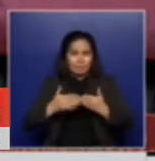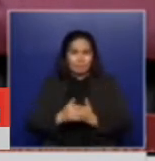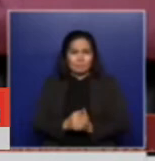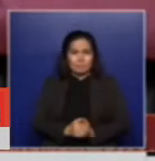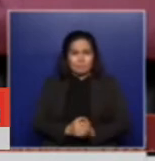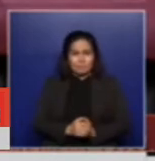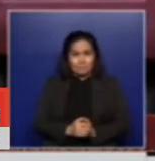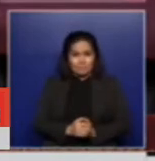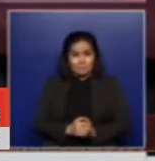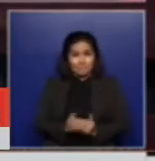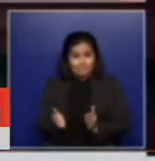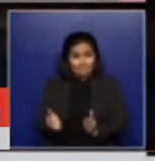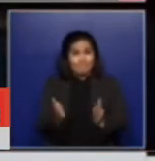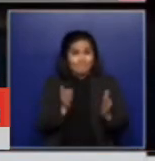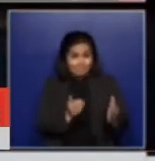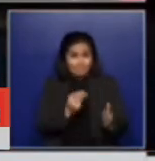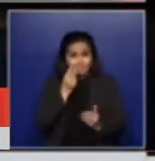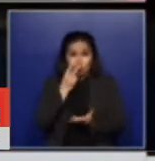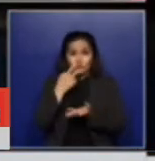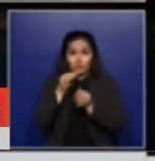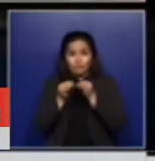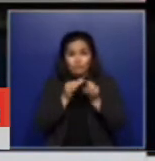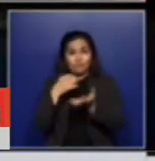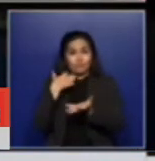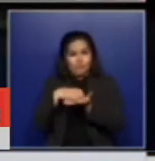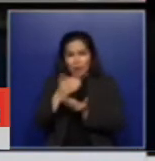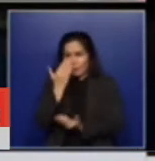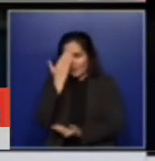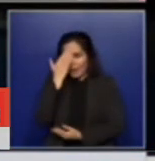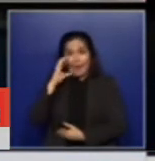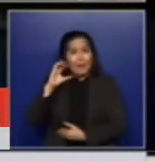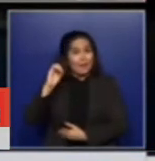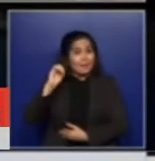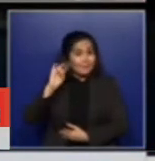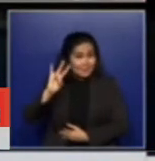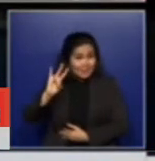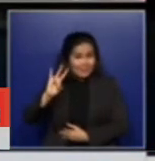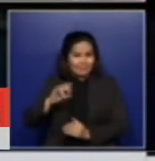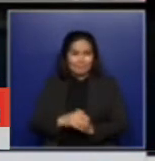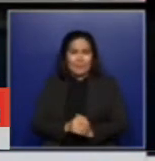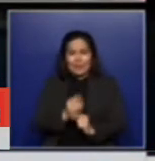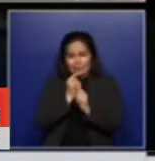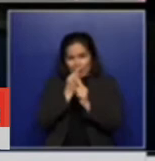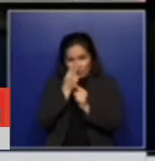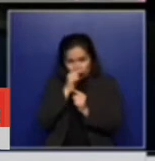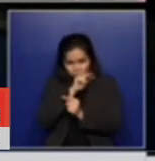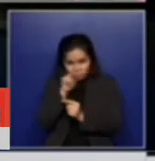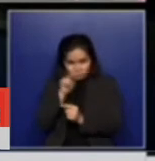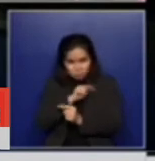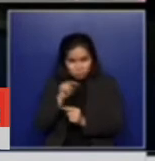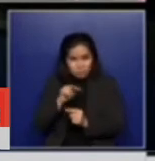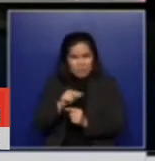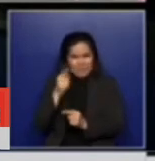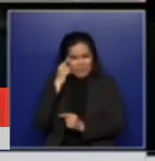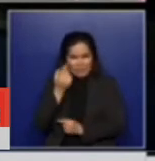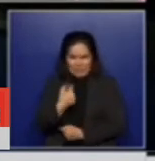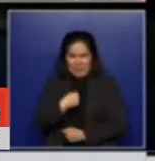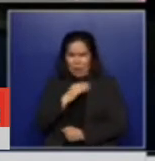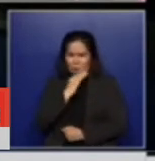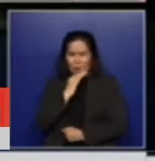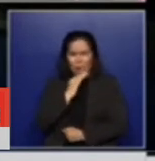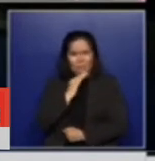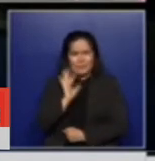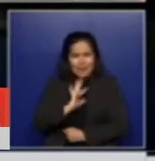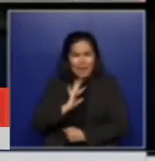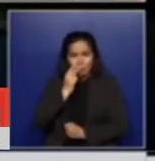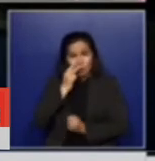ามผมมาดูอีกครั้งนะครับซึ่งมันอยู่ในหน้า57เดี๋ยวจะหาว่าผมโกหกท่านพลเอกประยุทธ์จะไม่เชื่อนะครับผมมีตัวเล